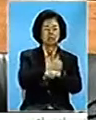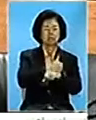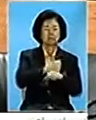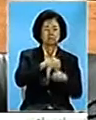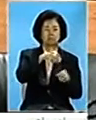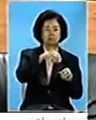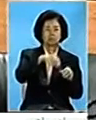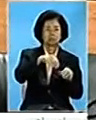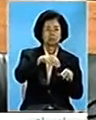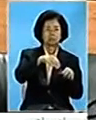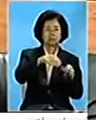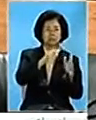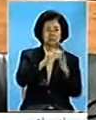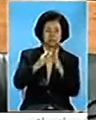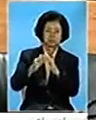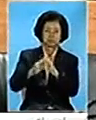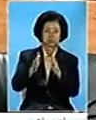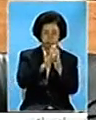การเมืองทั้งหมดทั่วประเทศ